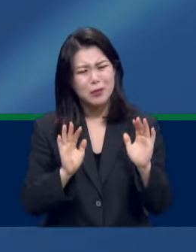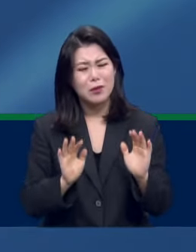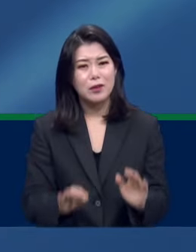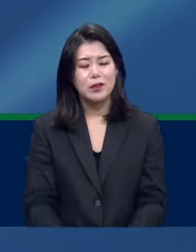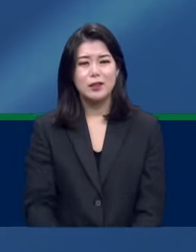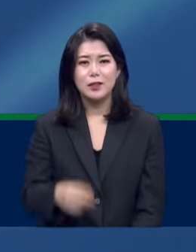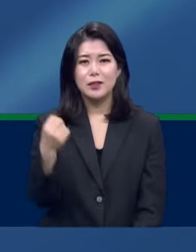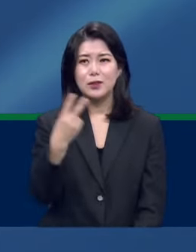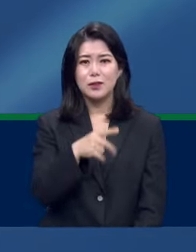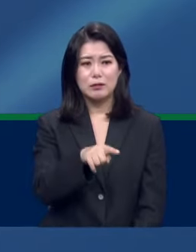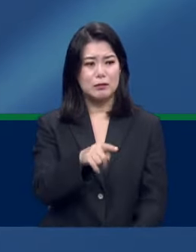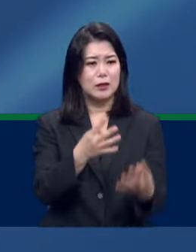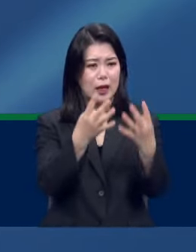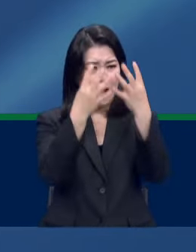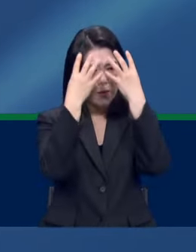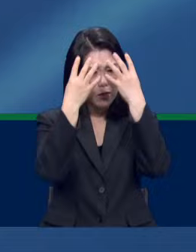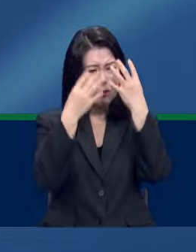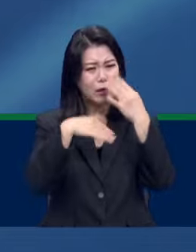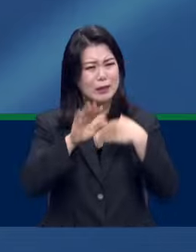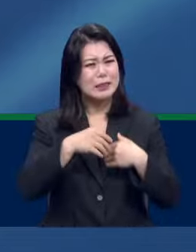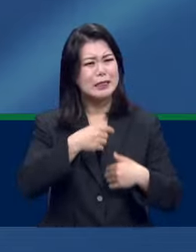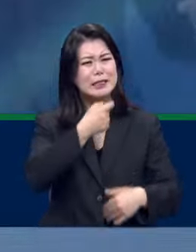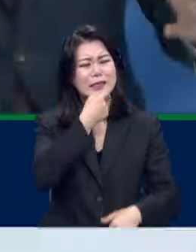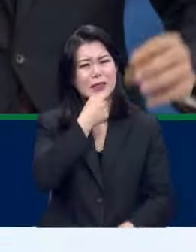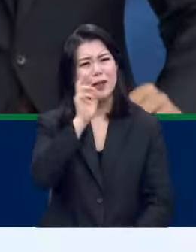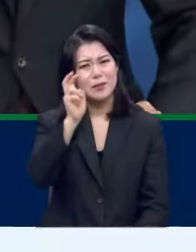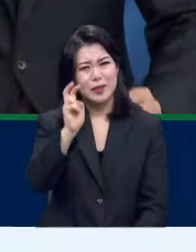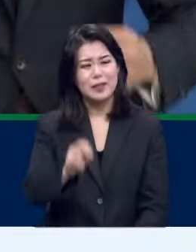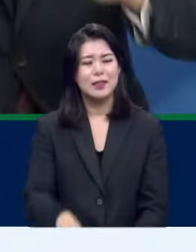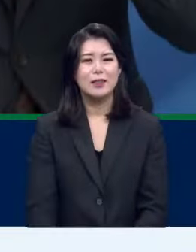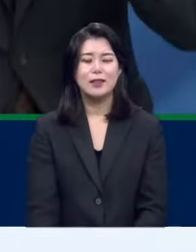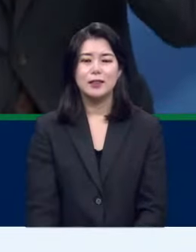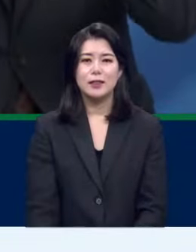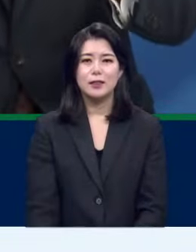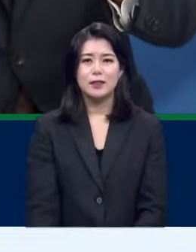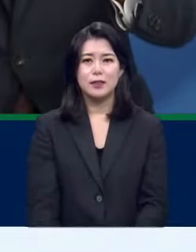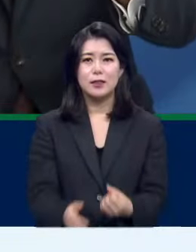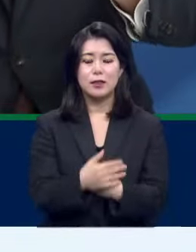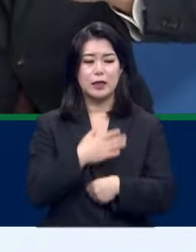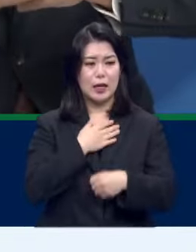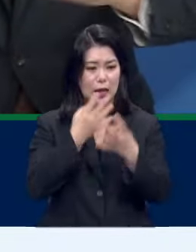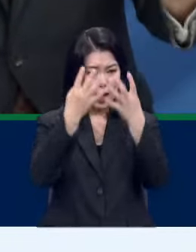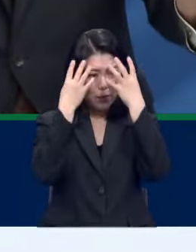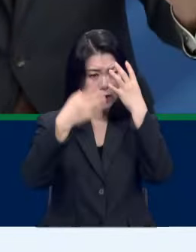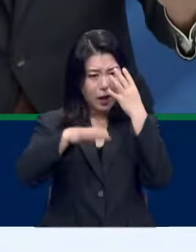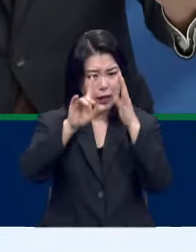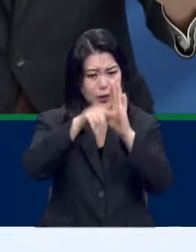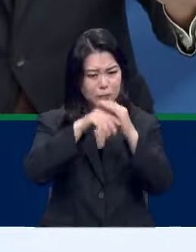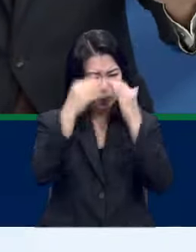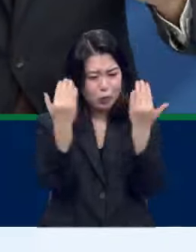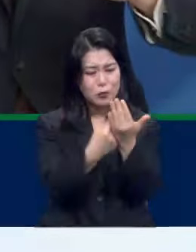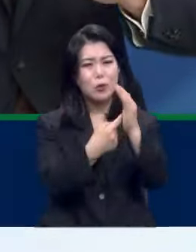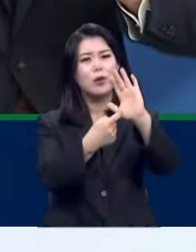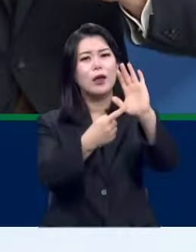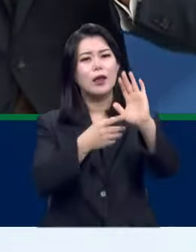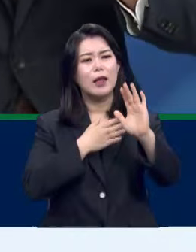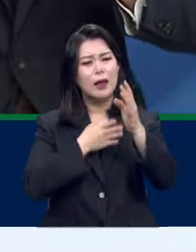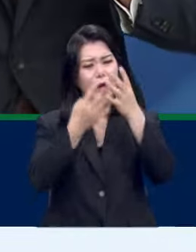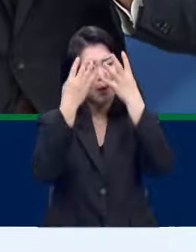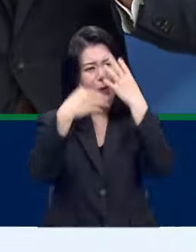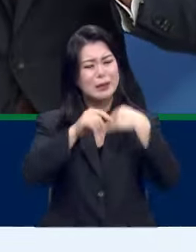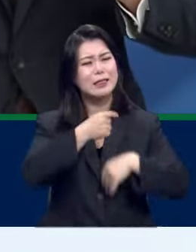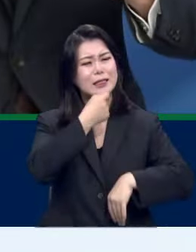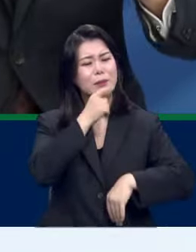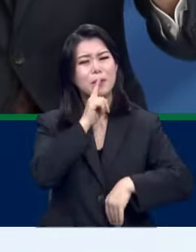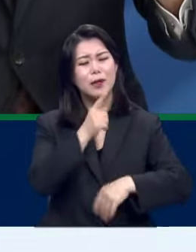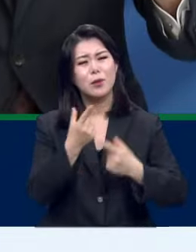했거든요 본인 지금 감옥가기 싫은 거 아닙니까 대화 내용을 들어보면 내가 감옥 간다라고 하면 다 공개할 거야 감옥 가기 싫다는 얘기 하고 있는